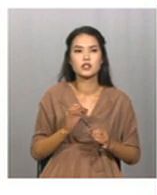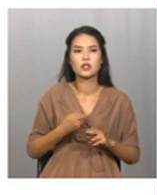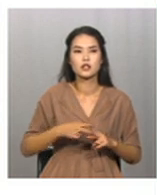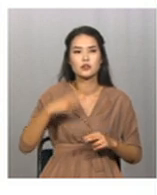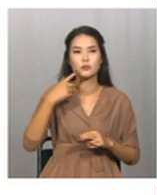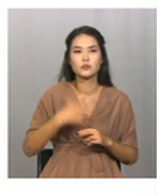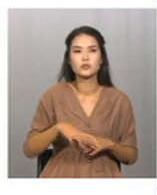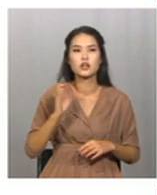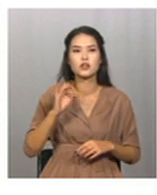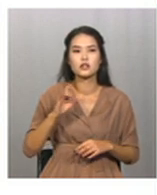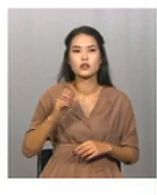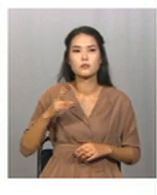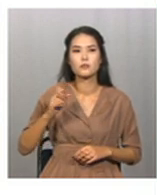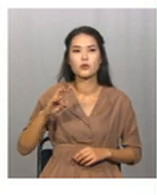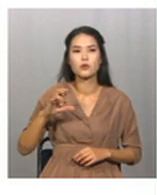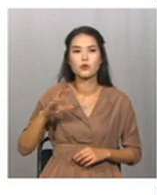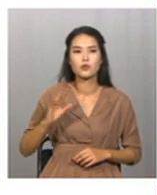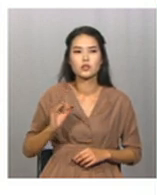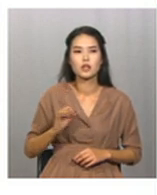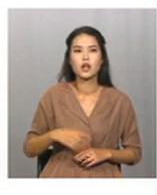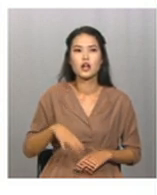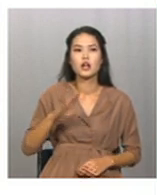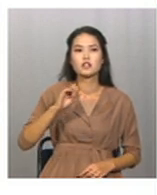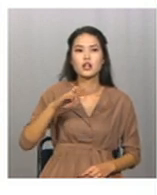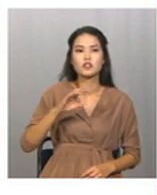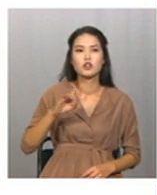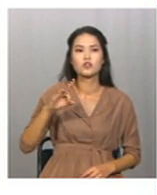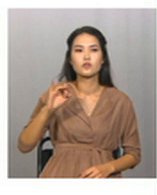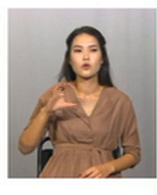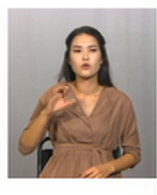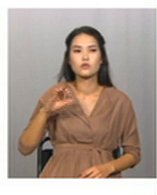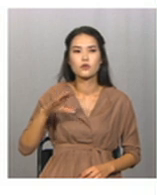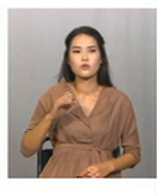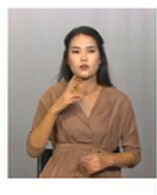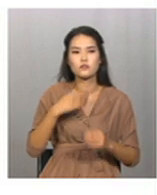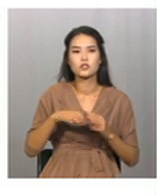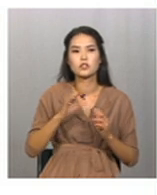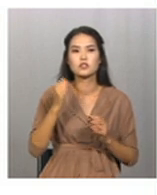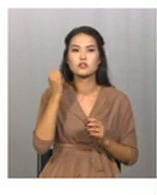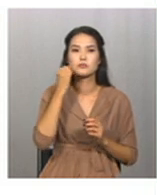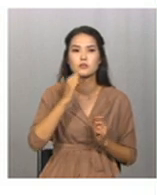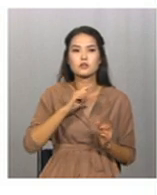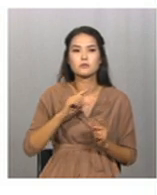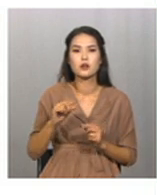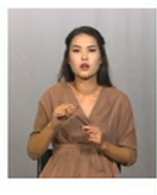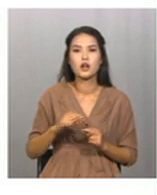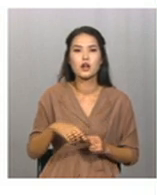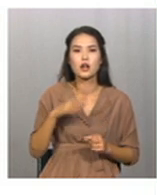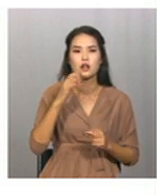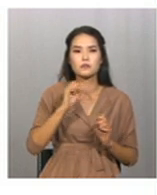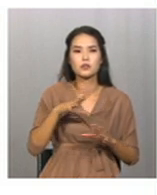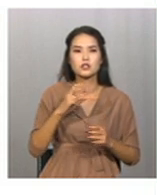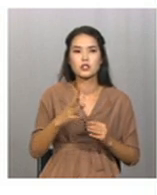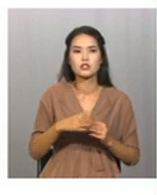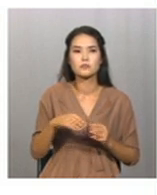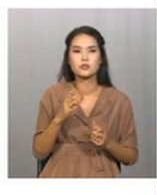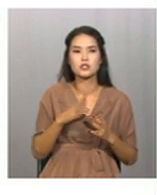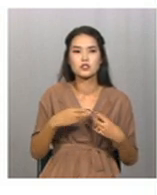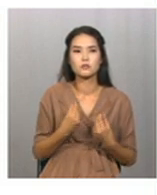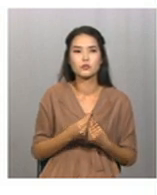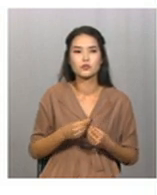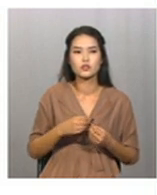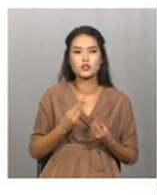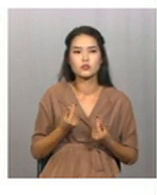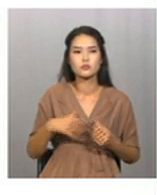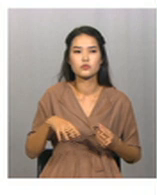понял Андрей Балконский. Наташа Ростова, выезжая из Москвы, сбрасывает на землю семейное